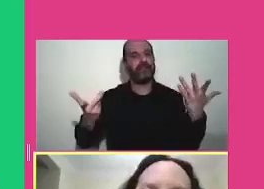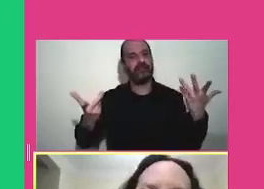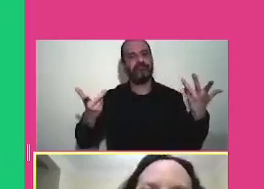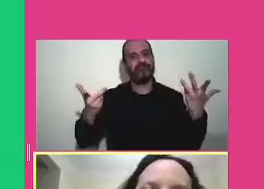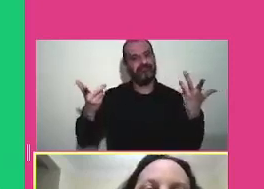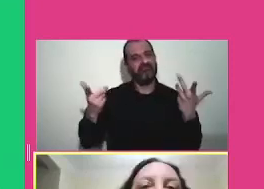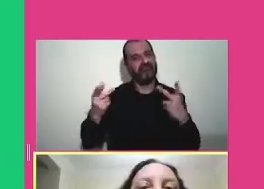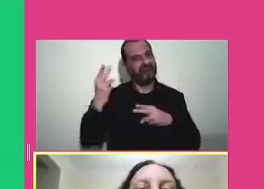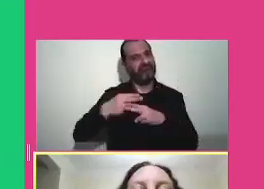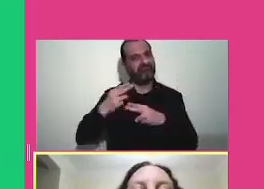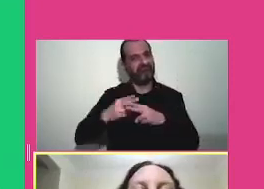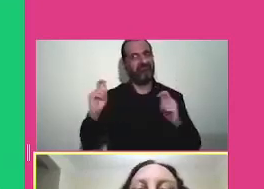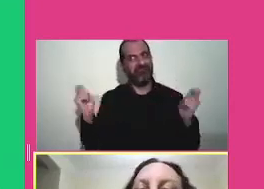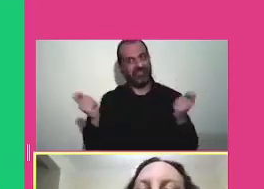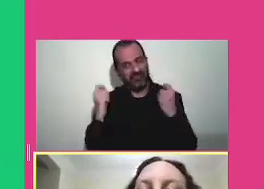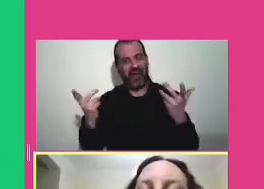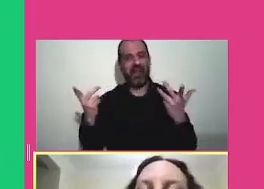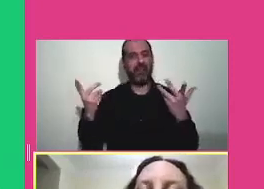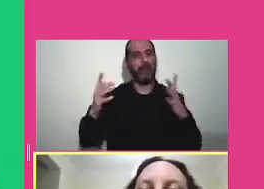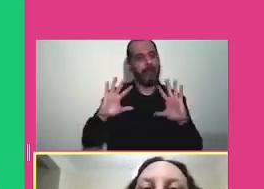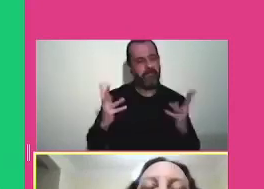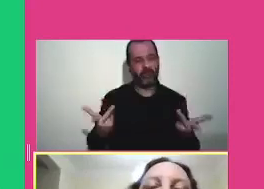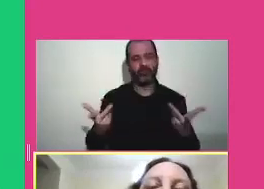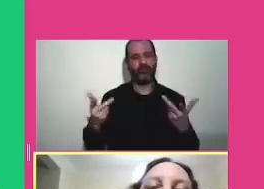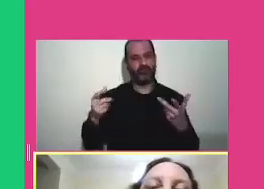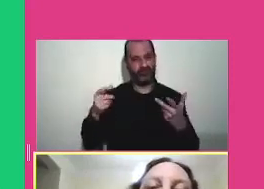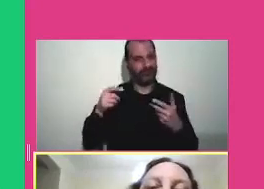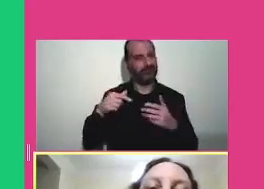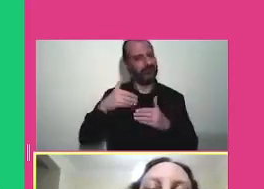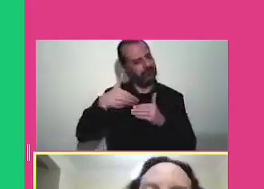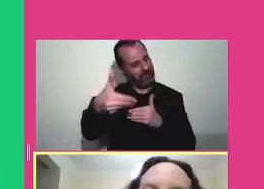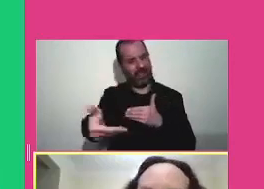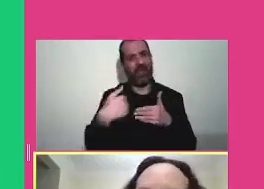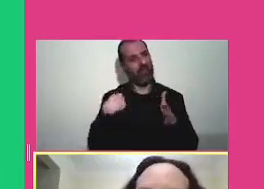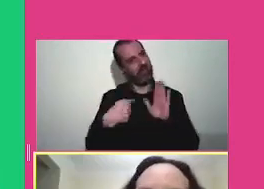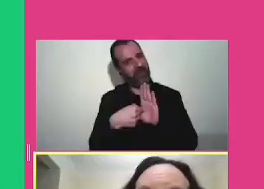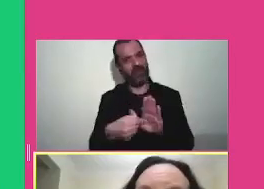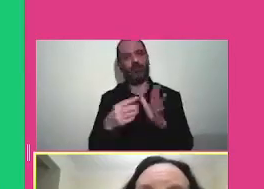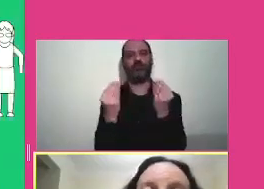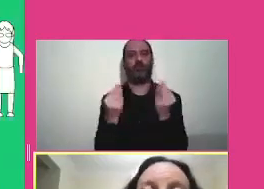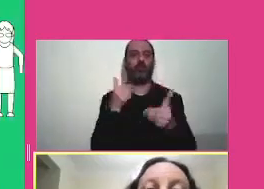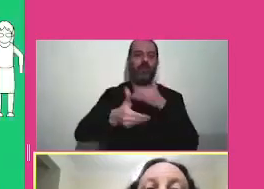of Disability. Θα σας δείξουμε σε λίγο πώς.